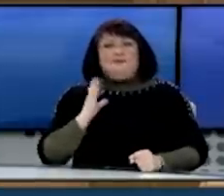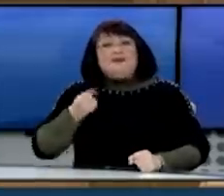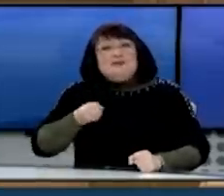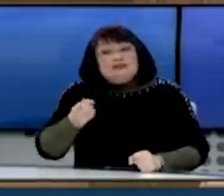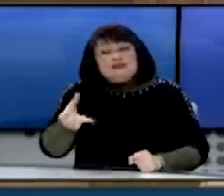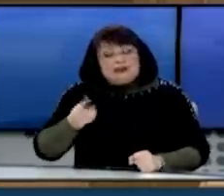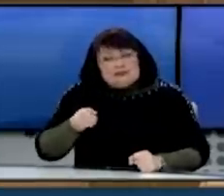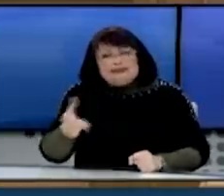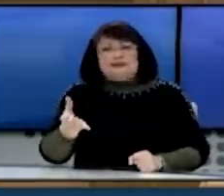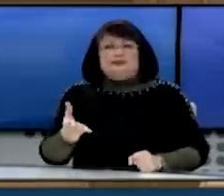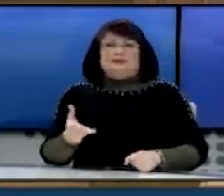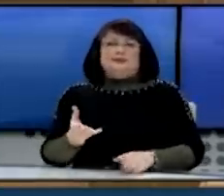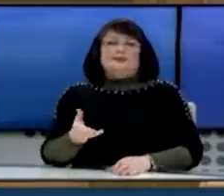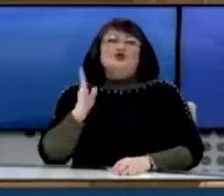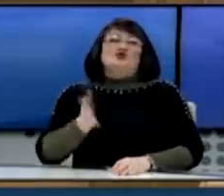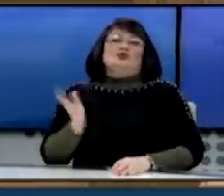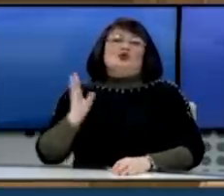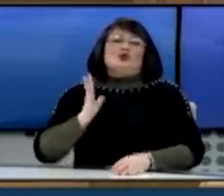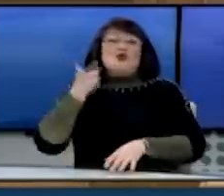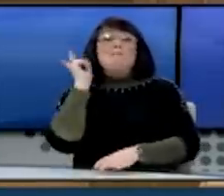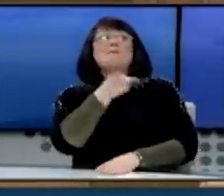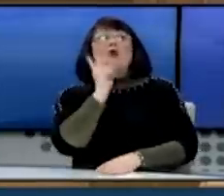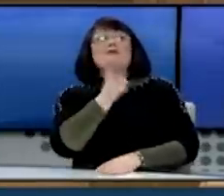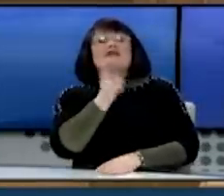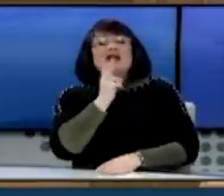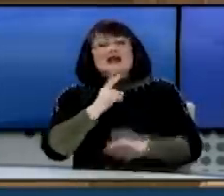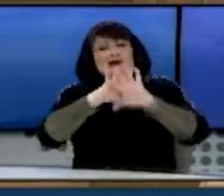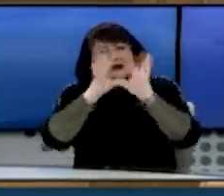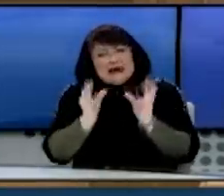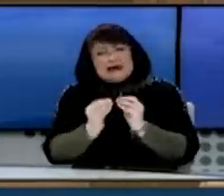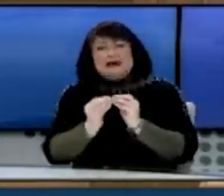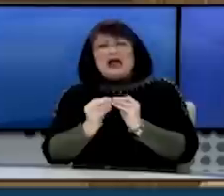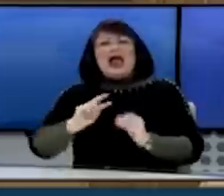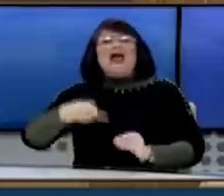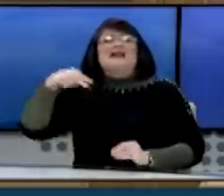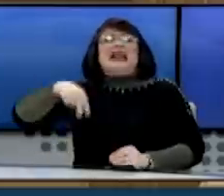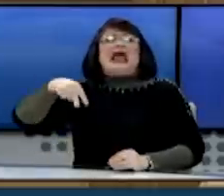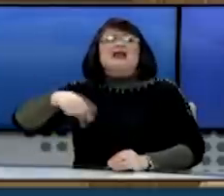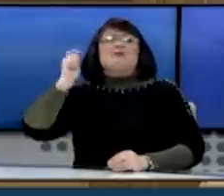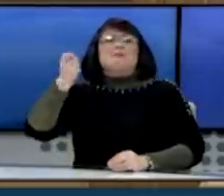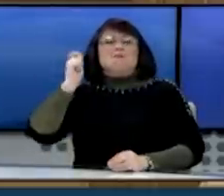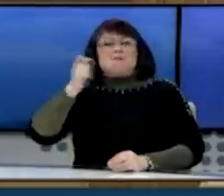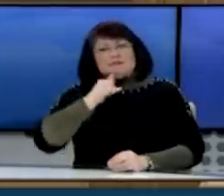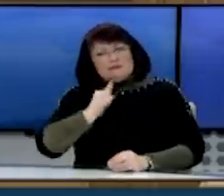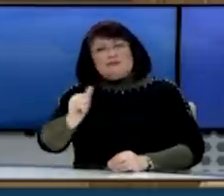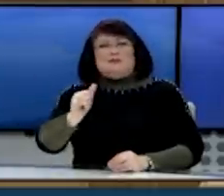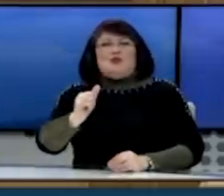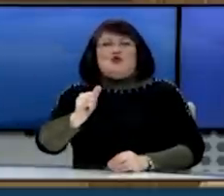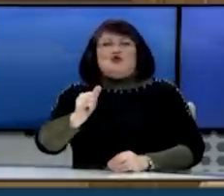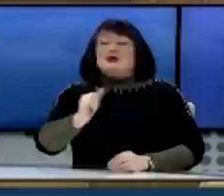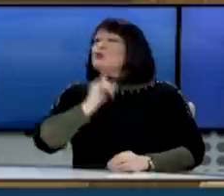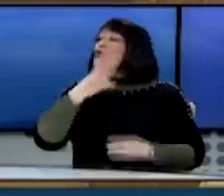πολλαπλασιαστούν, για να παίρνει και η μομφή συνολικά στην αντιλαϊκή πολιτική ένα μόνιμο,